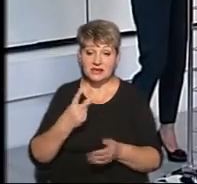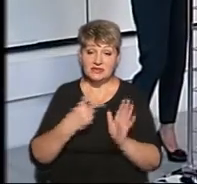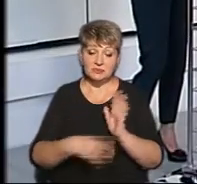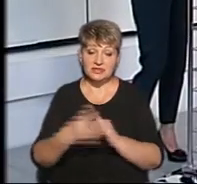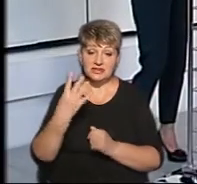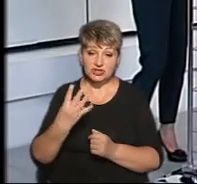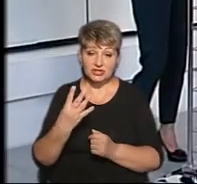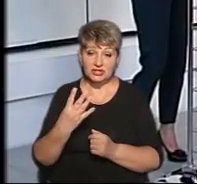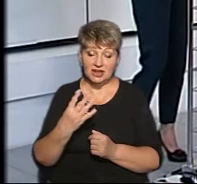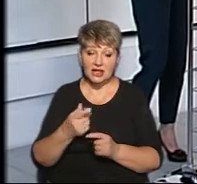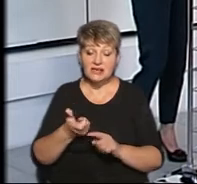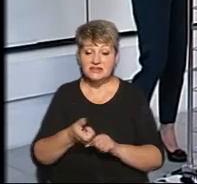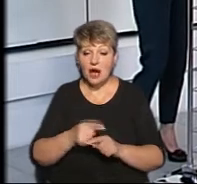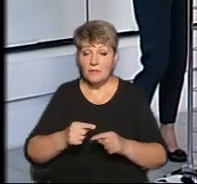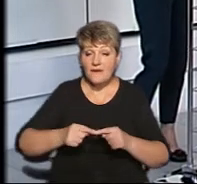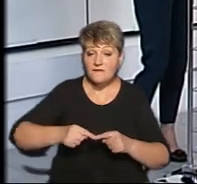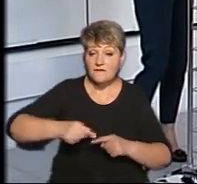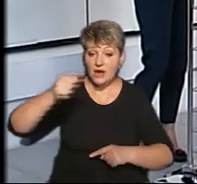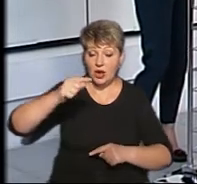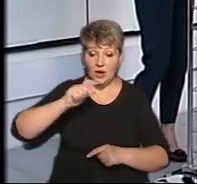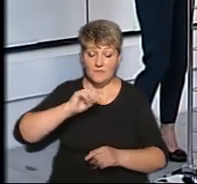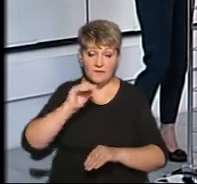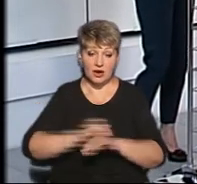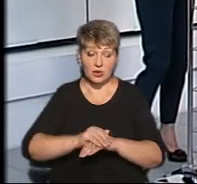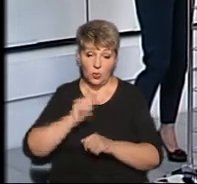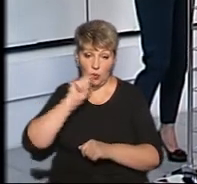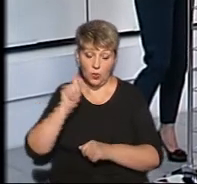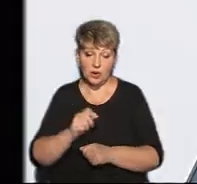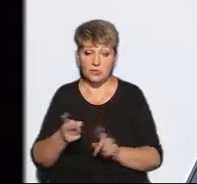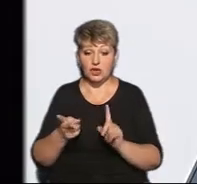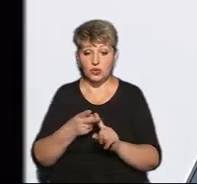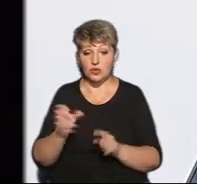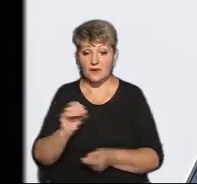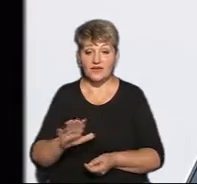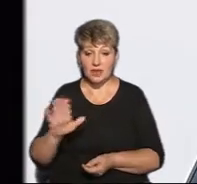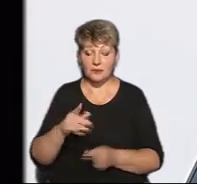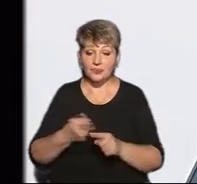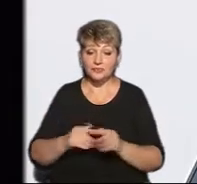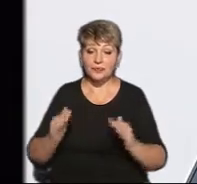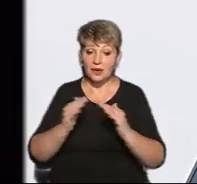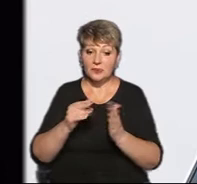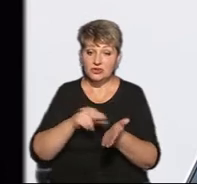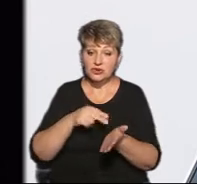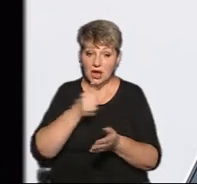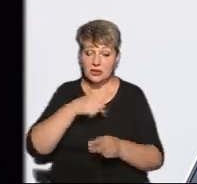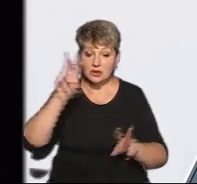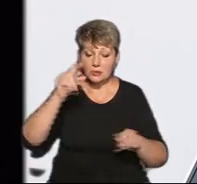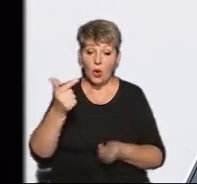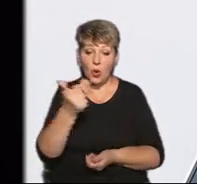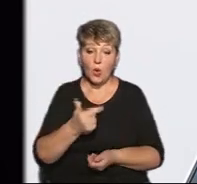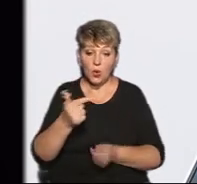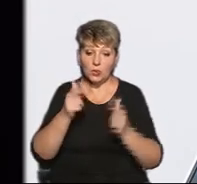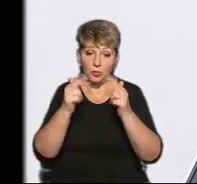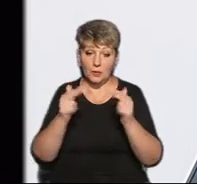74 метри. Найвища фактично в Україні і друга в Європі. Цей будинок в Черкасі називають «Блакитний